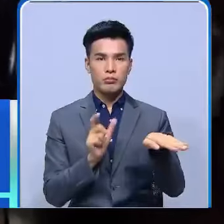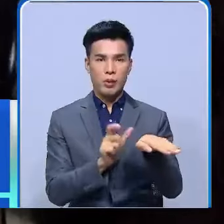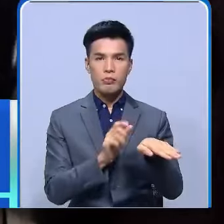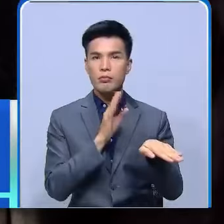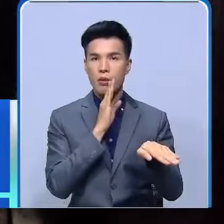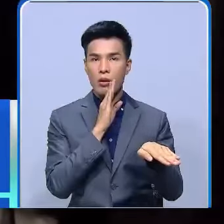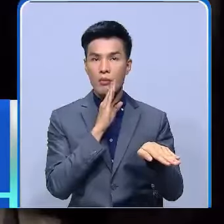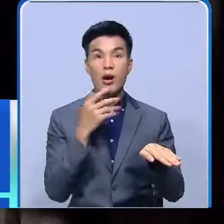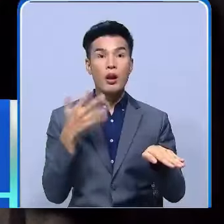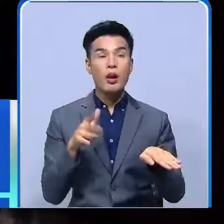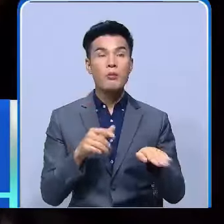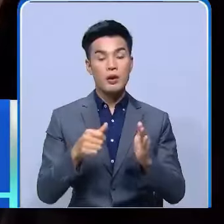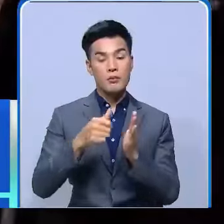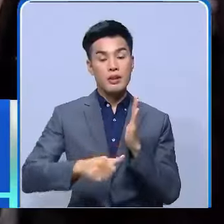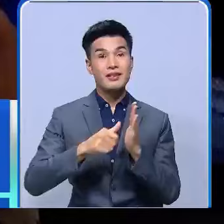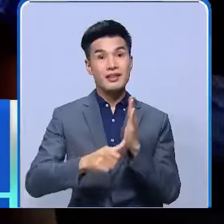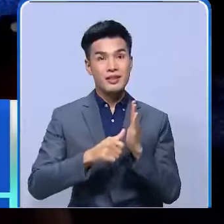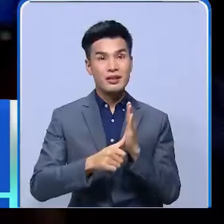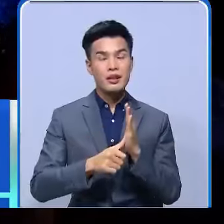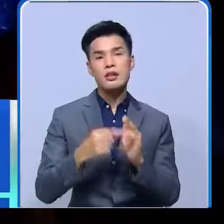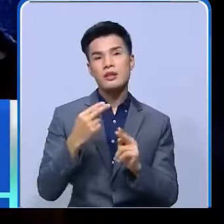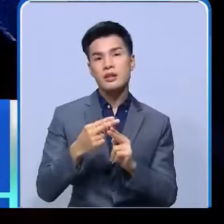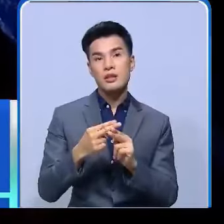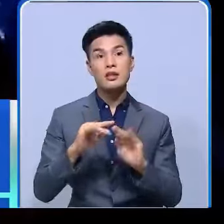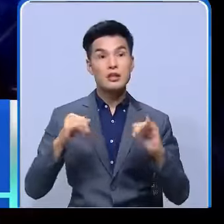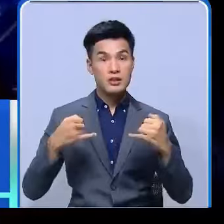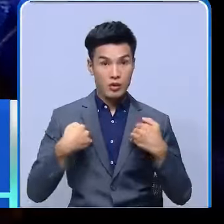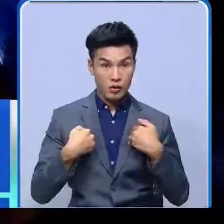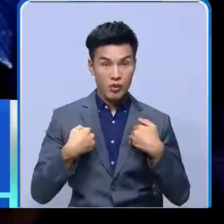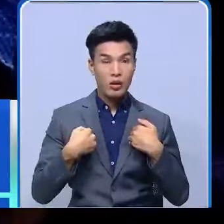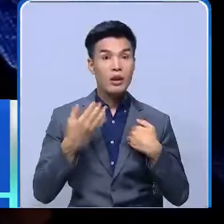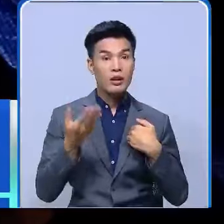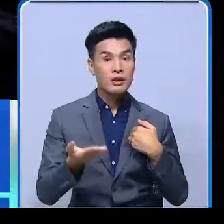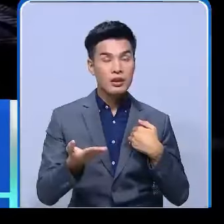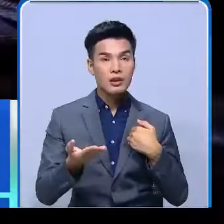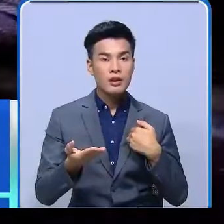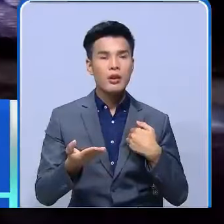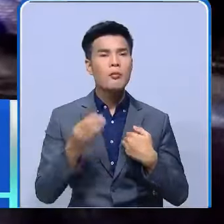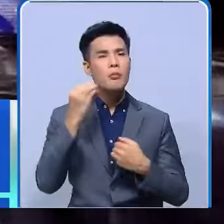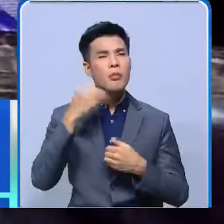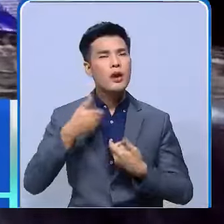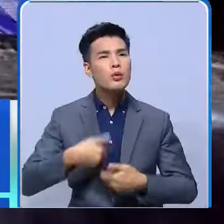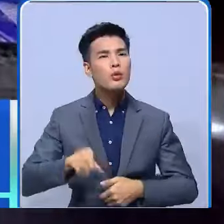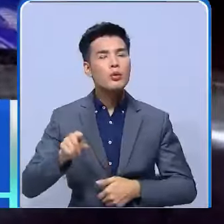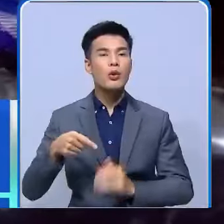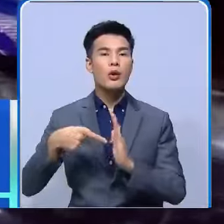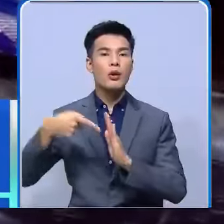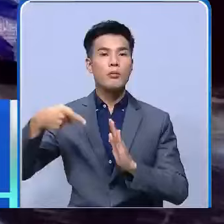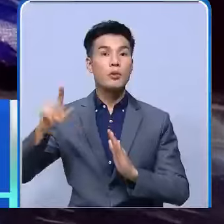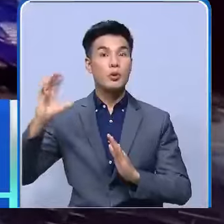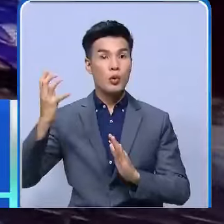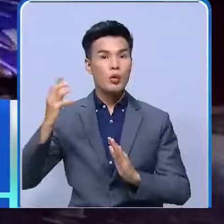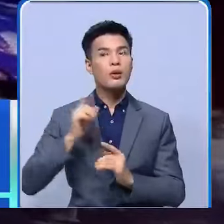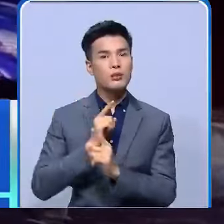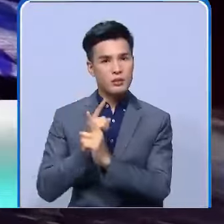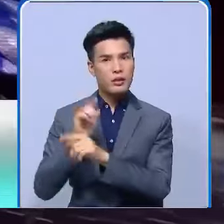อบป้ายภาษีประจำปีทราบชื่อผู้ครอบครองรถกระบะคันนี้แล้วภูมิลำเนาอยู่ที่พิษณุโลกเดี๋ยวจะติดตามตัวม